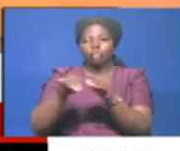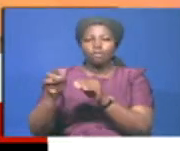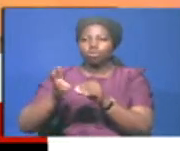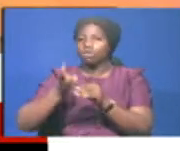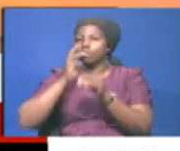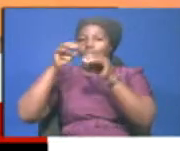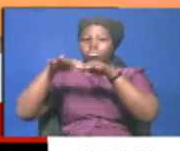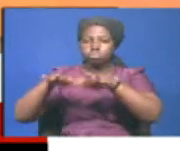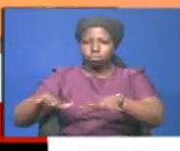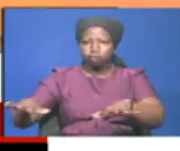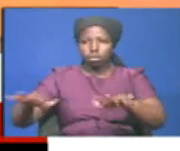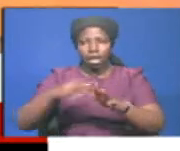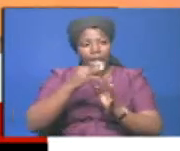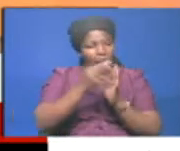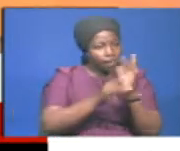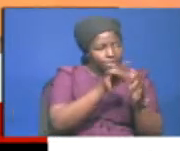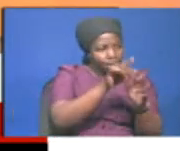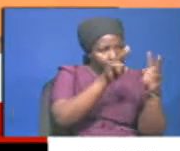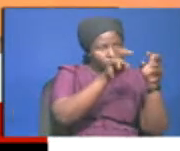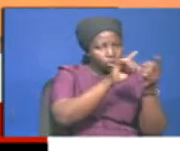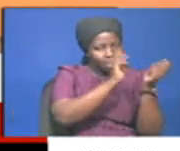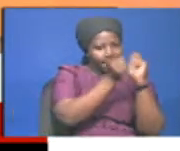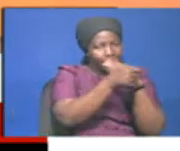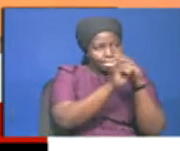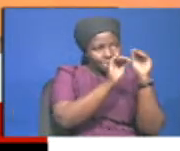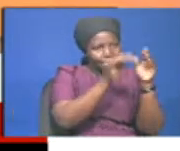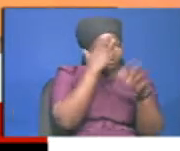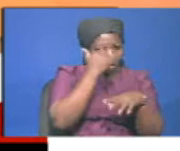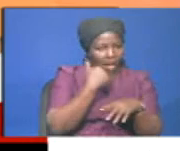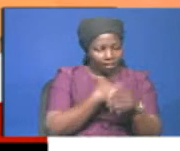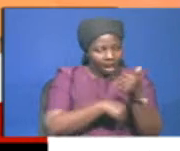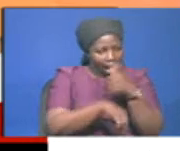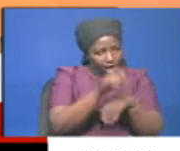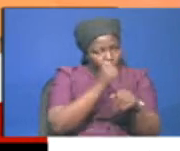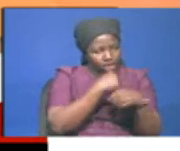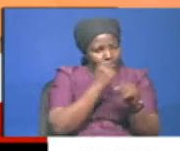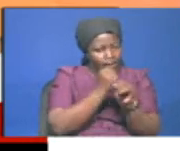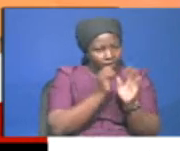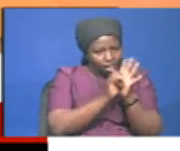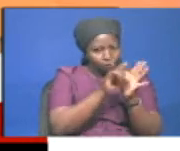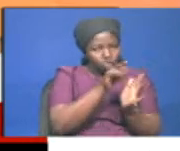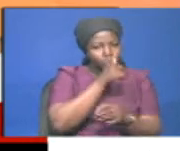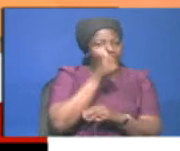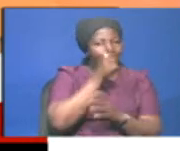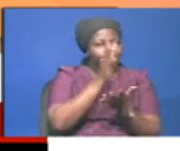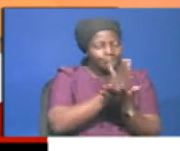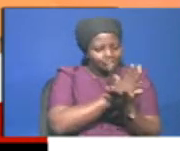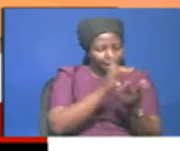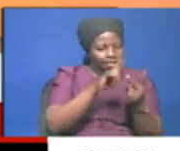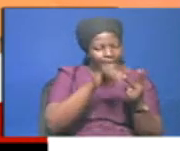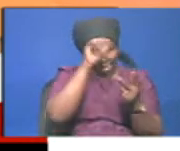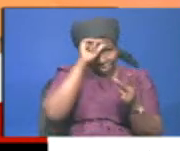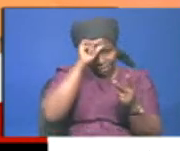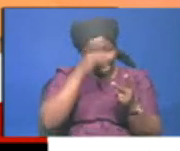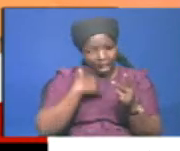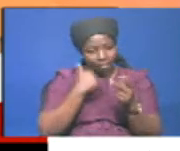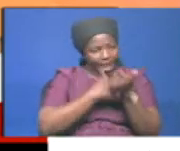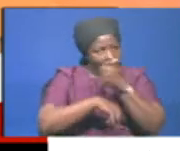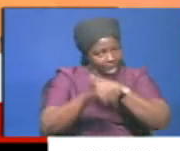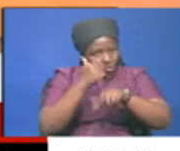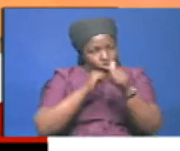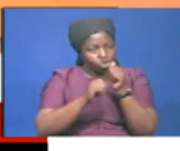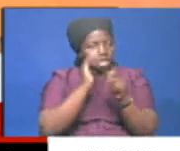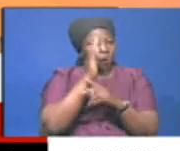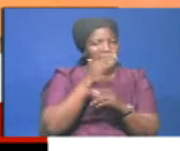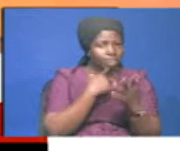hata badilika, manake kuna ile mikakati ambayo imewekwa kama nyie sekta ya kibinafsi, serikali pia imeweka mikakati ambayo tutakuwa tunazungumzia